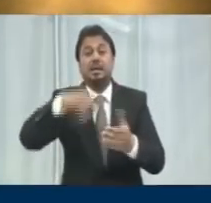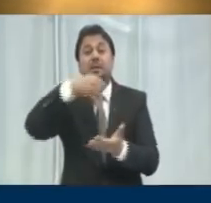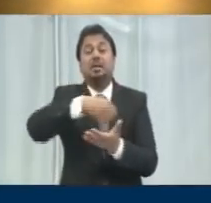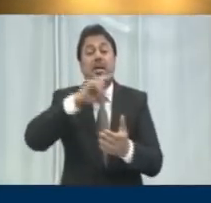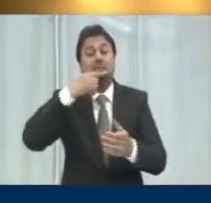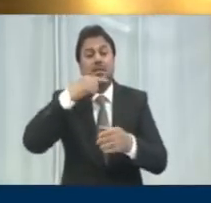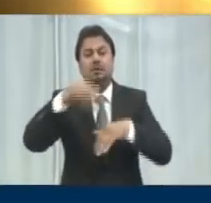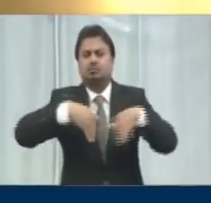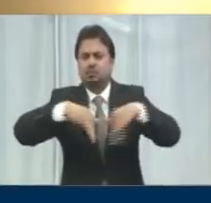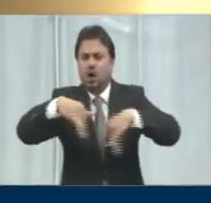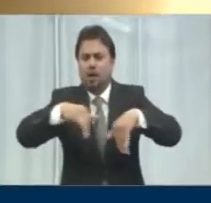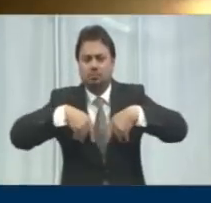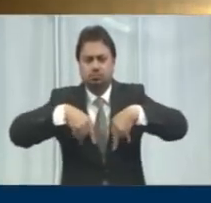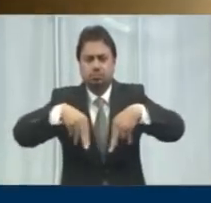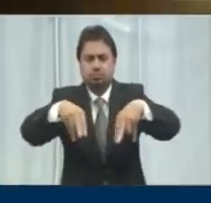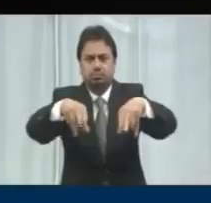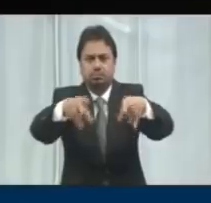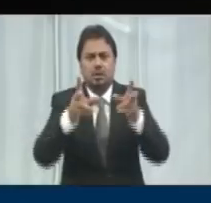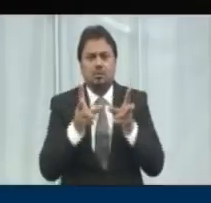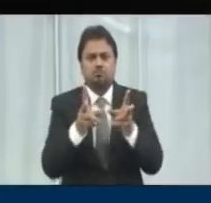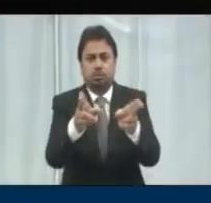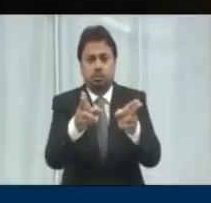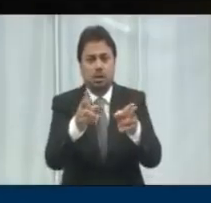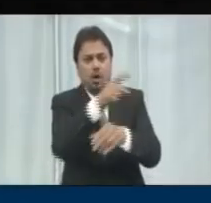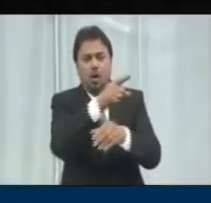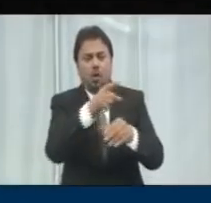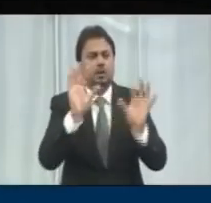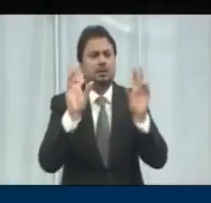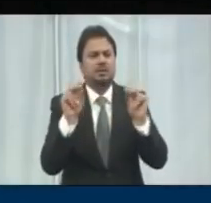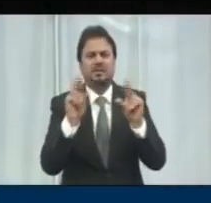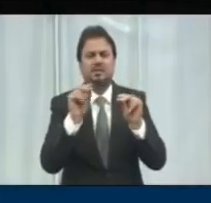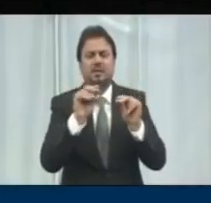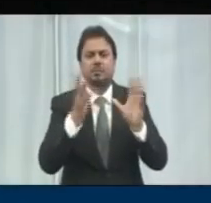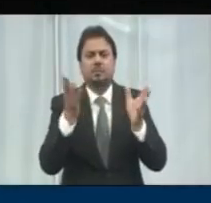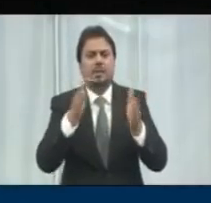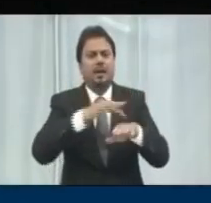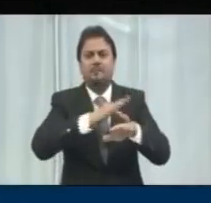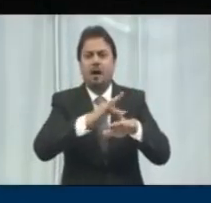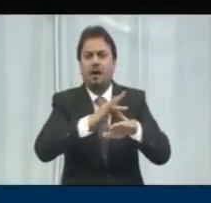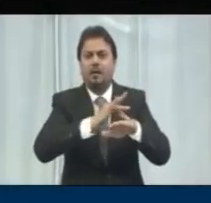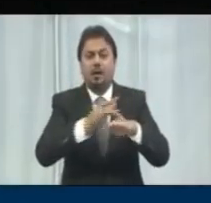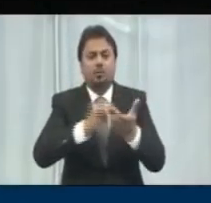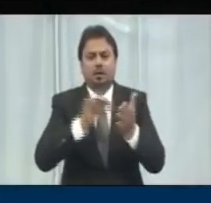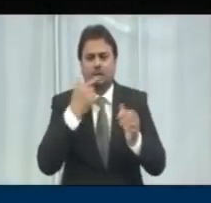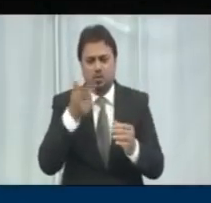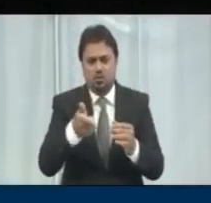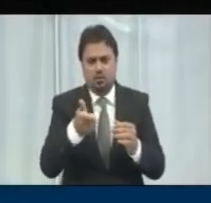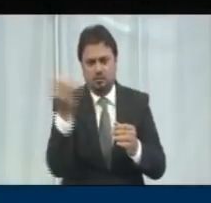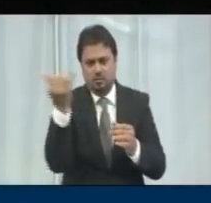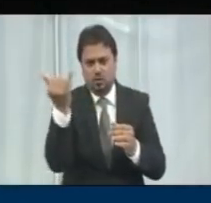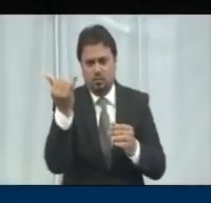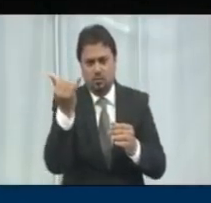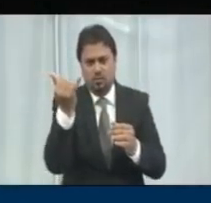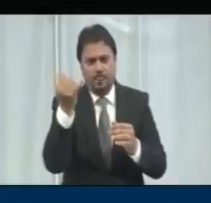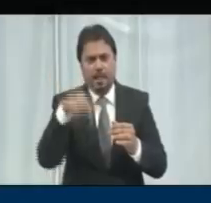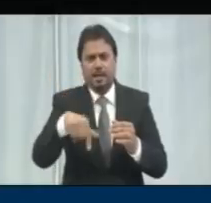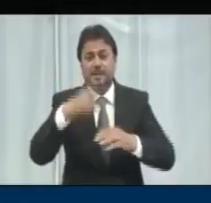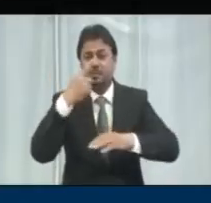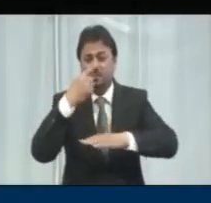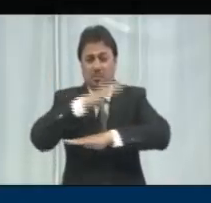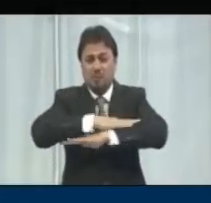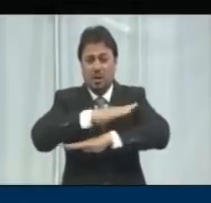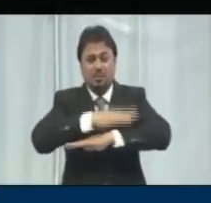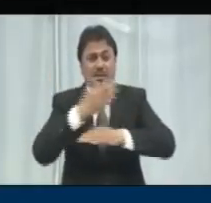القطوعات التي فرضتها خلية الأزمة، الأقضية النواحي في هذا هنالك طبعا لا يوجد ذلك الالتزام،